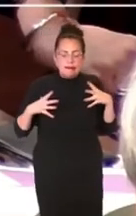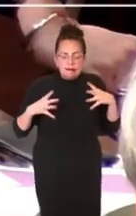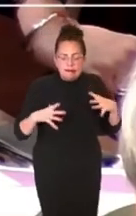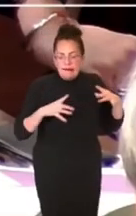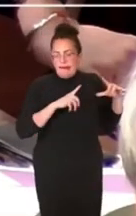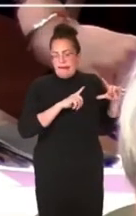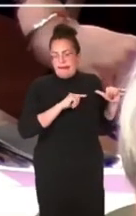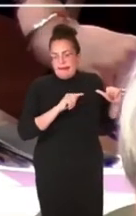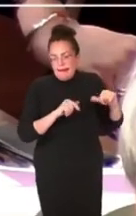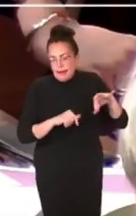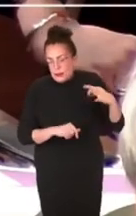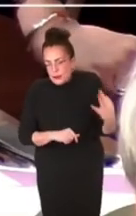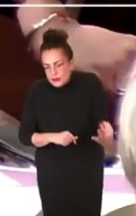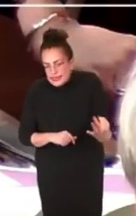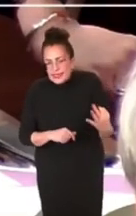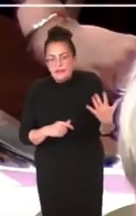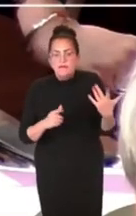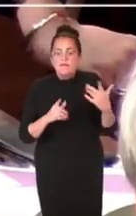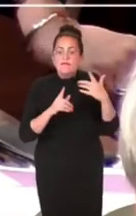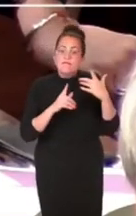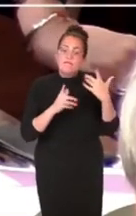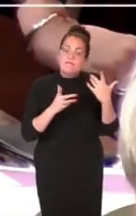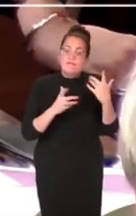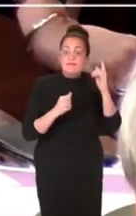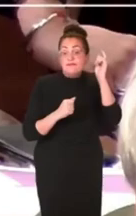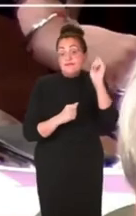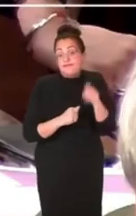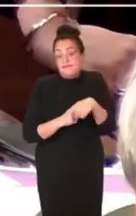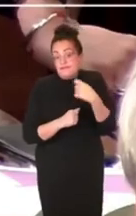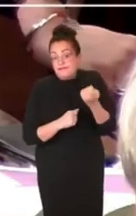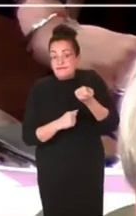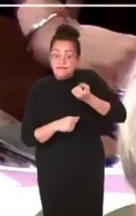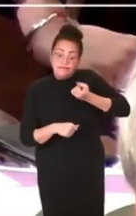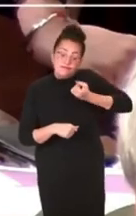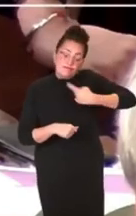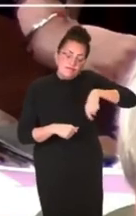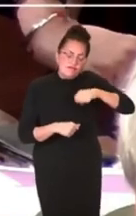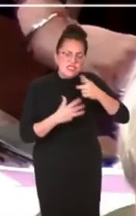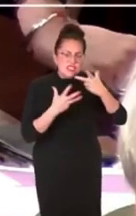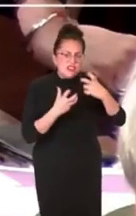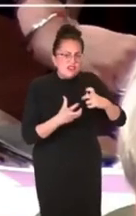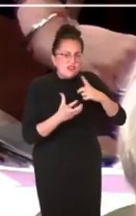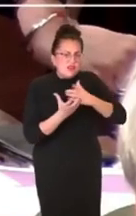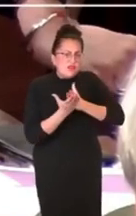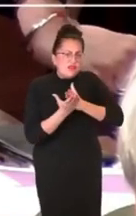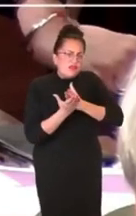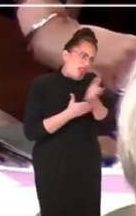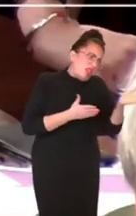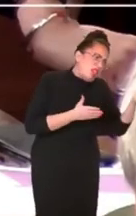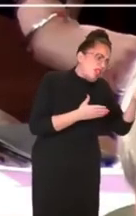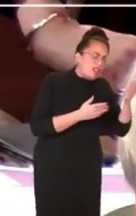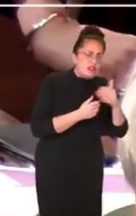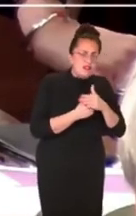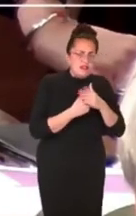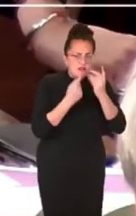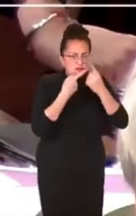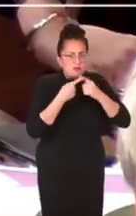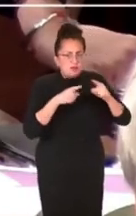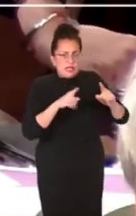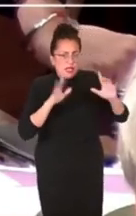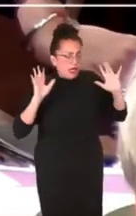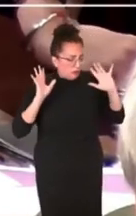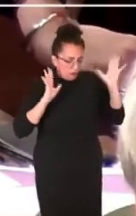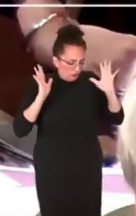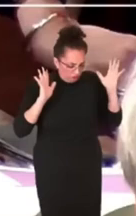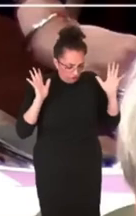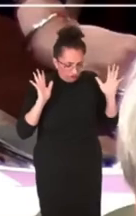et puis évidemment nous continuons à contester la réorientation radicale que vous avez donnée à ce secteur, mais ce qui est tout à fait